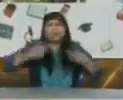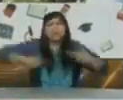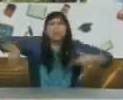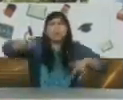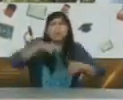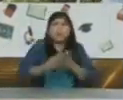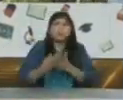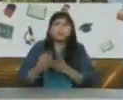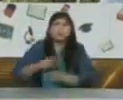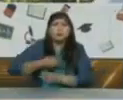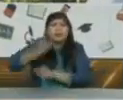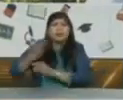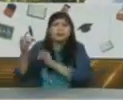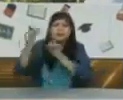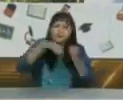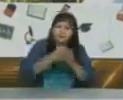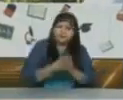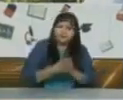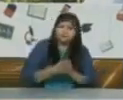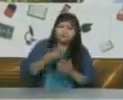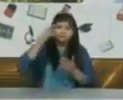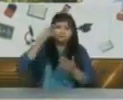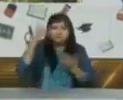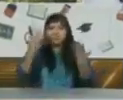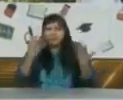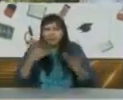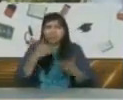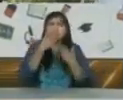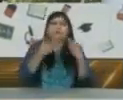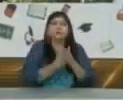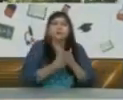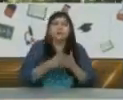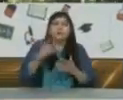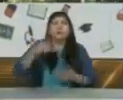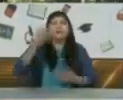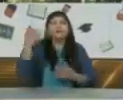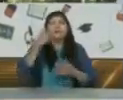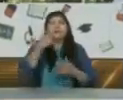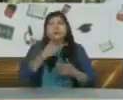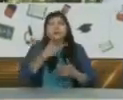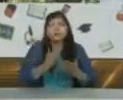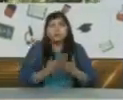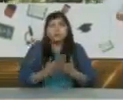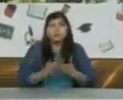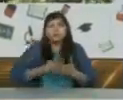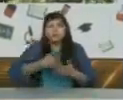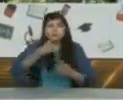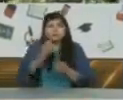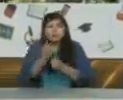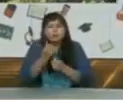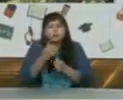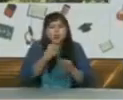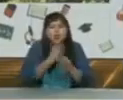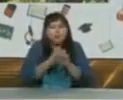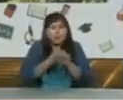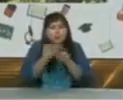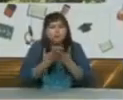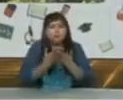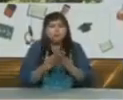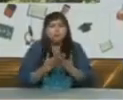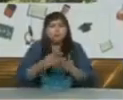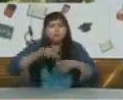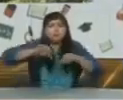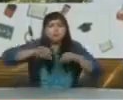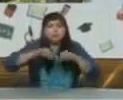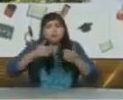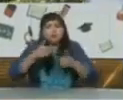पड़ता है, चीजों को समझना पड़ता है। तो मैं क्या करता था, जो मुश्किल बातें होती है, जिसके निर्णय